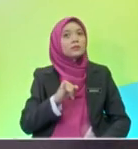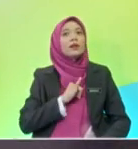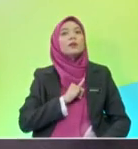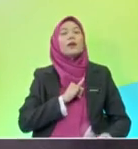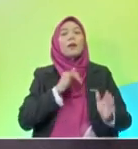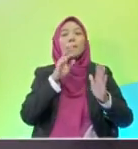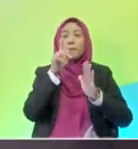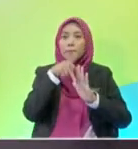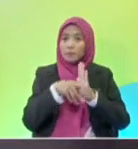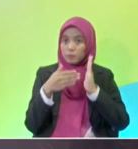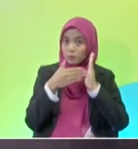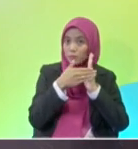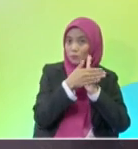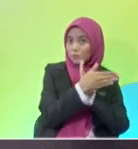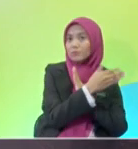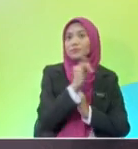ikhfa lagi